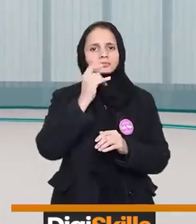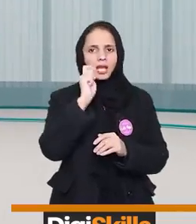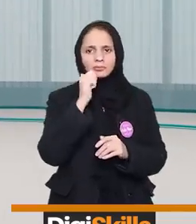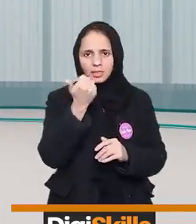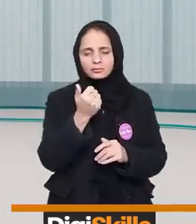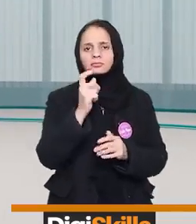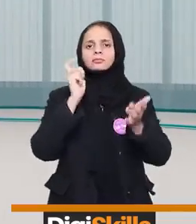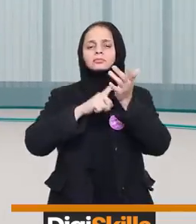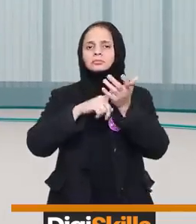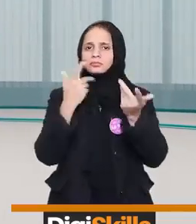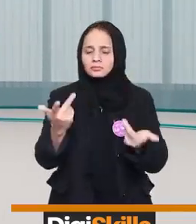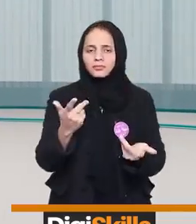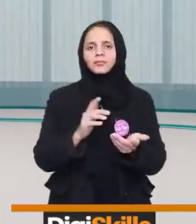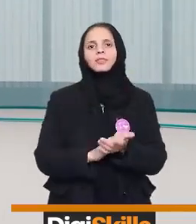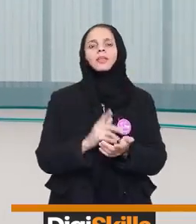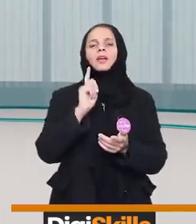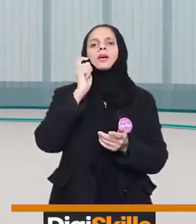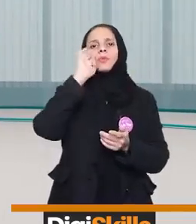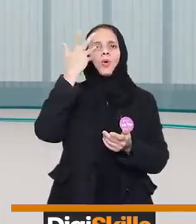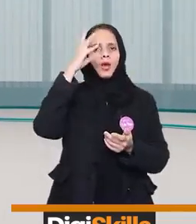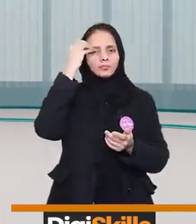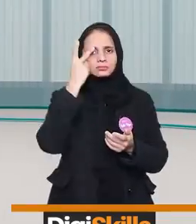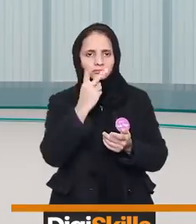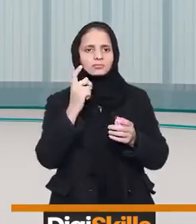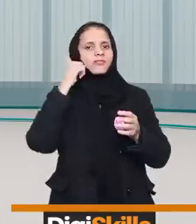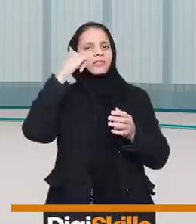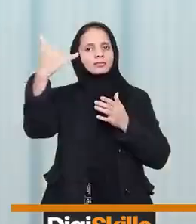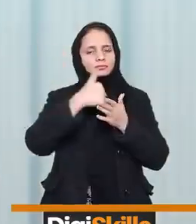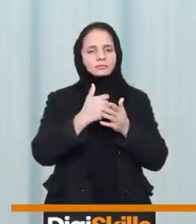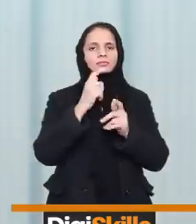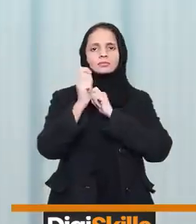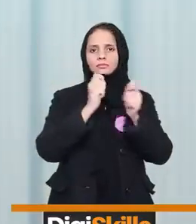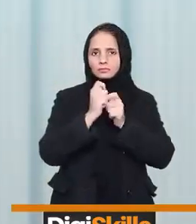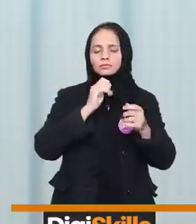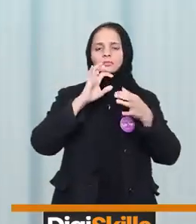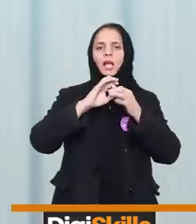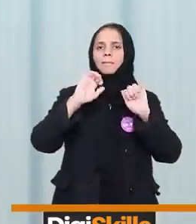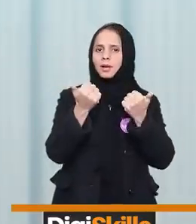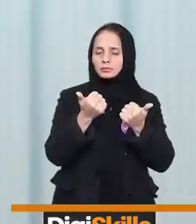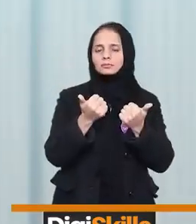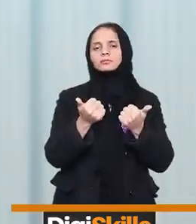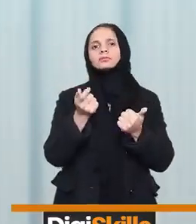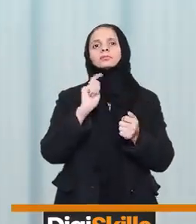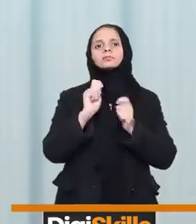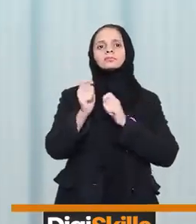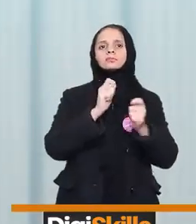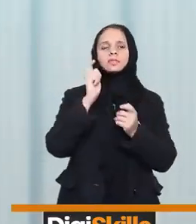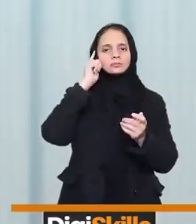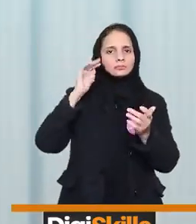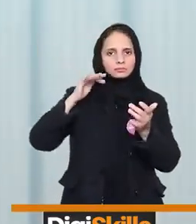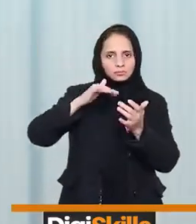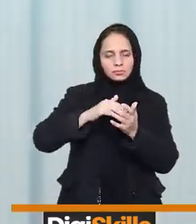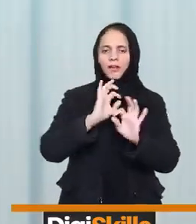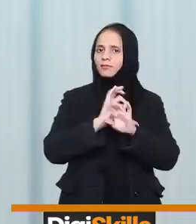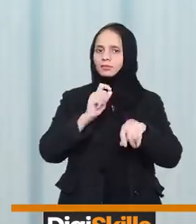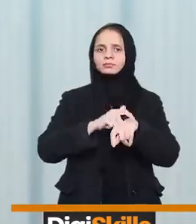ہیں، پروجیکٹس پہ بڈ کرتے ہیں یا امپلائرز آپ کو کانٹیکٹ کرتے ہیں، اس کے بعد آپ پروجیکٹ ون کر دیتے ہیں، ون کرنے کے بعد